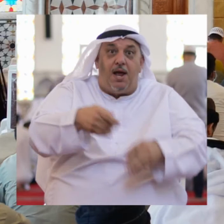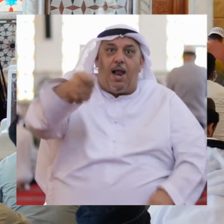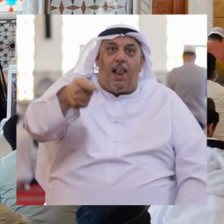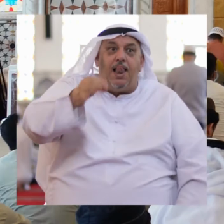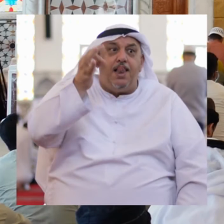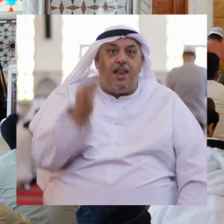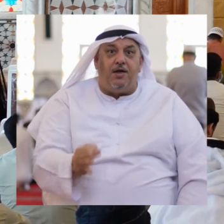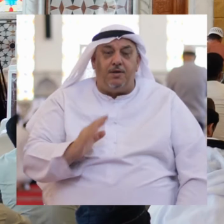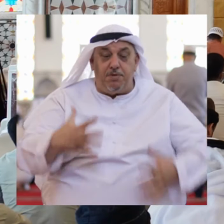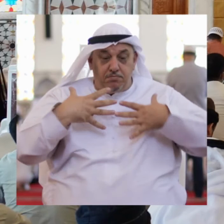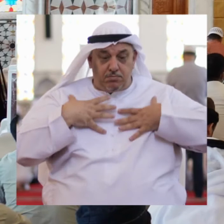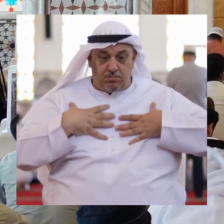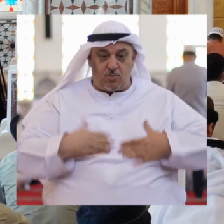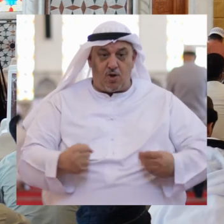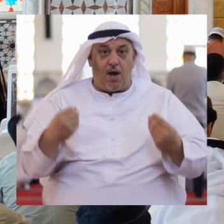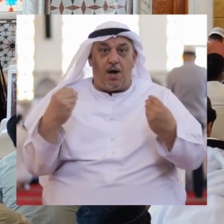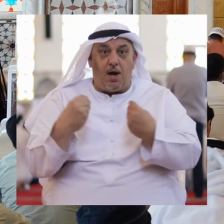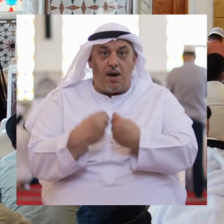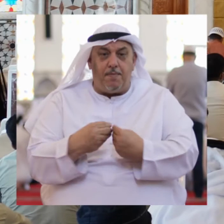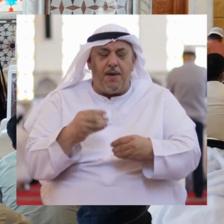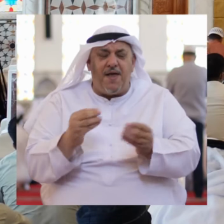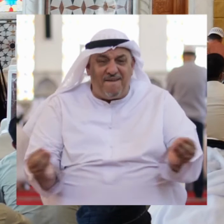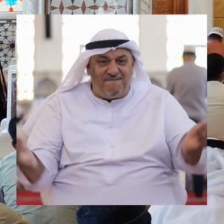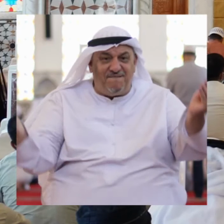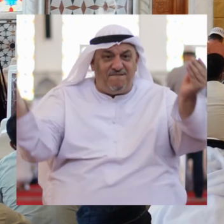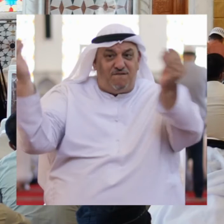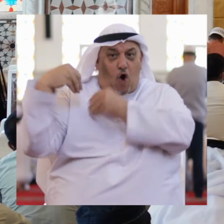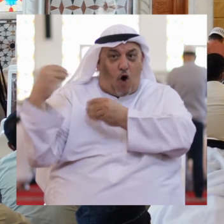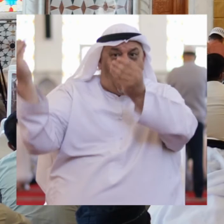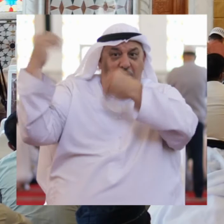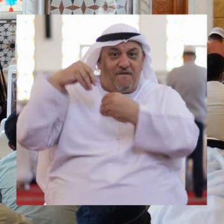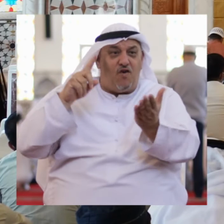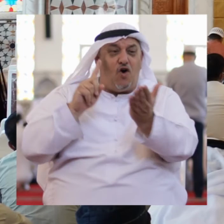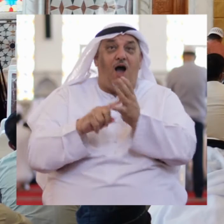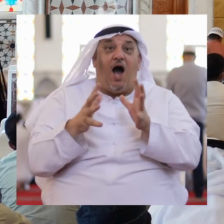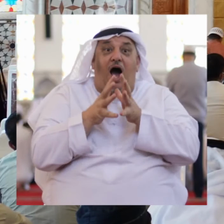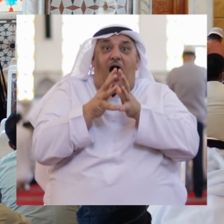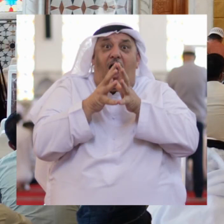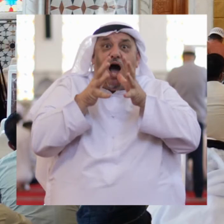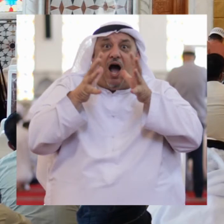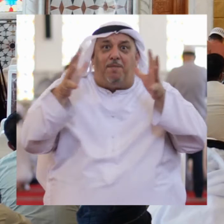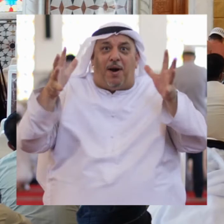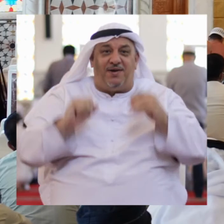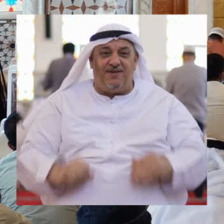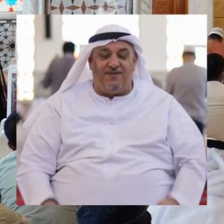وبيان لعظيم فضلها وكثير اجرها